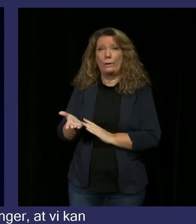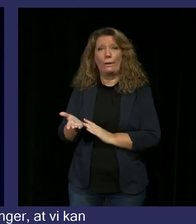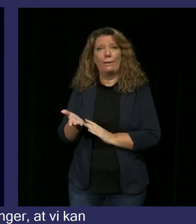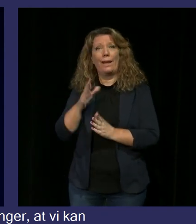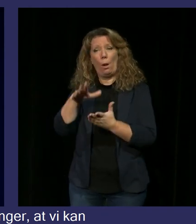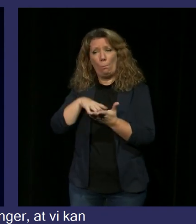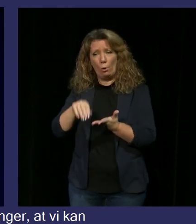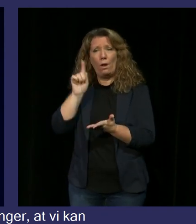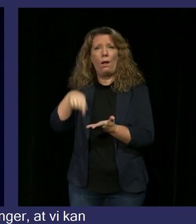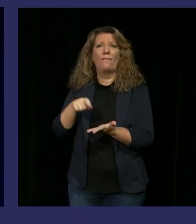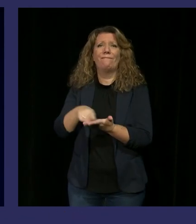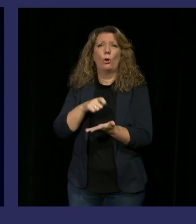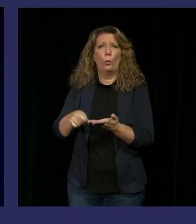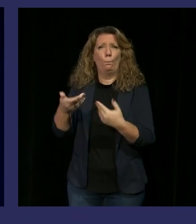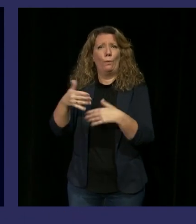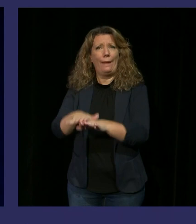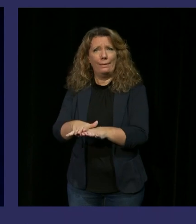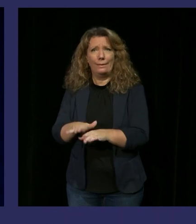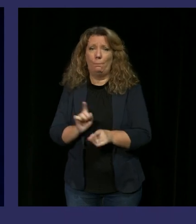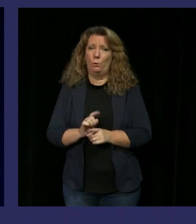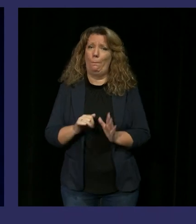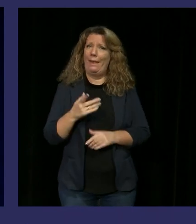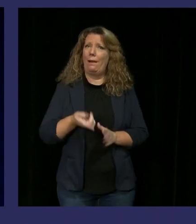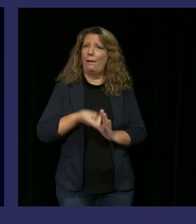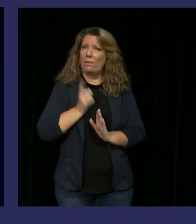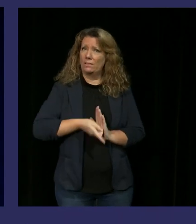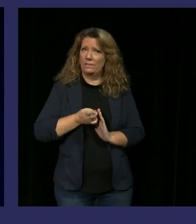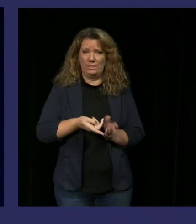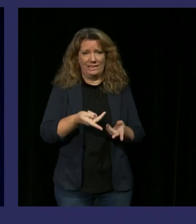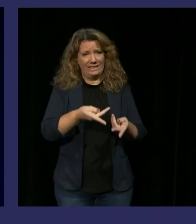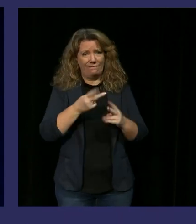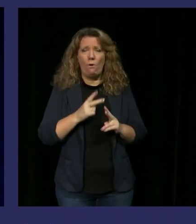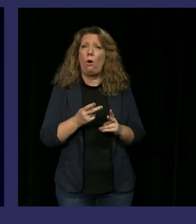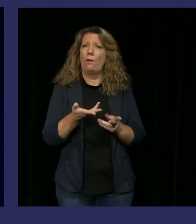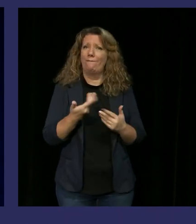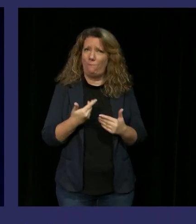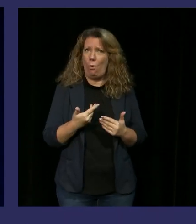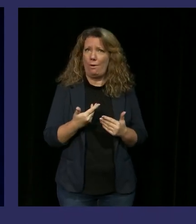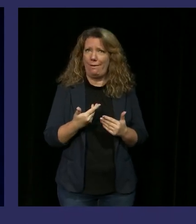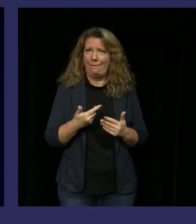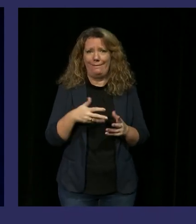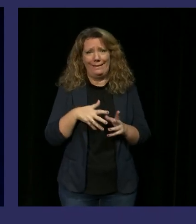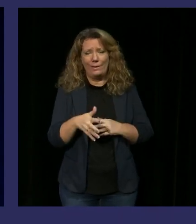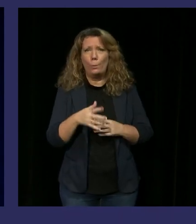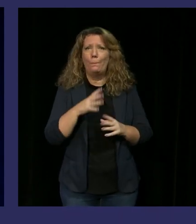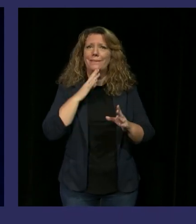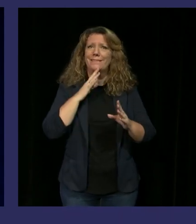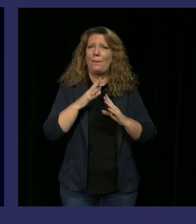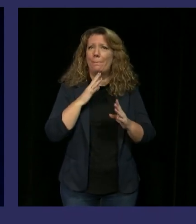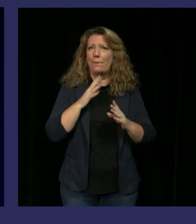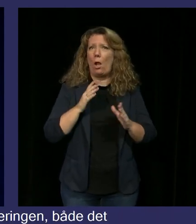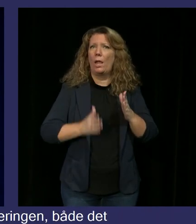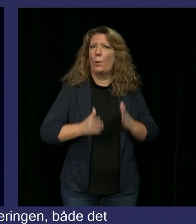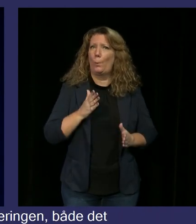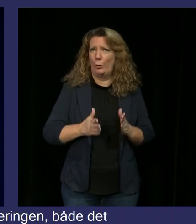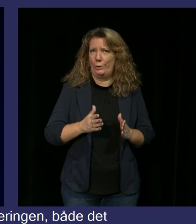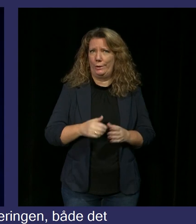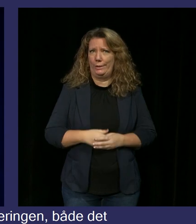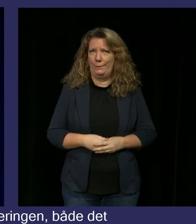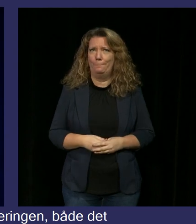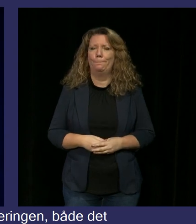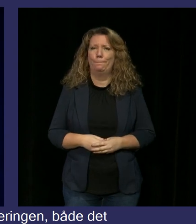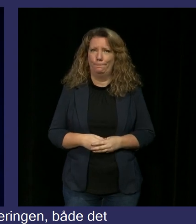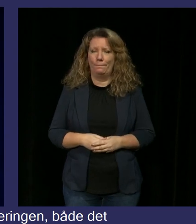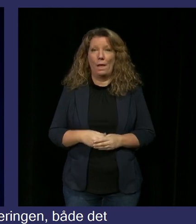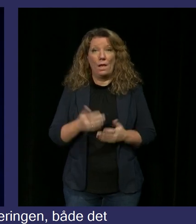og at vi kan få raskere svar på spørsmålene våre ved hjelp av en samtalerobot. Språket en